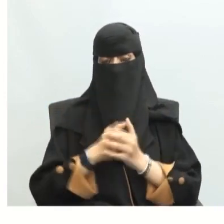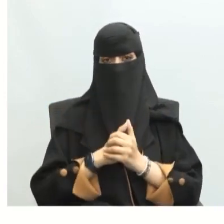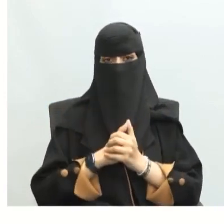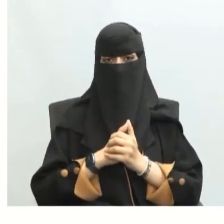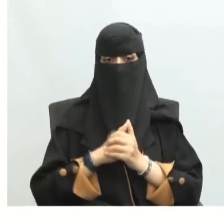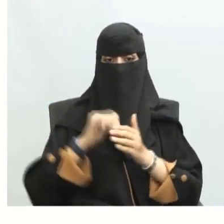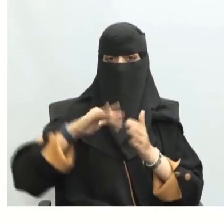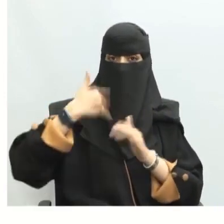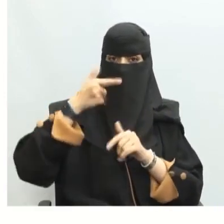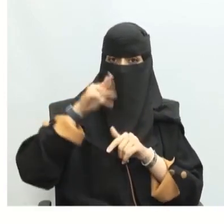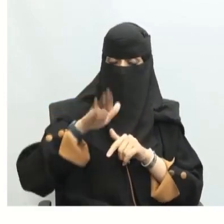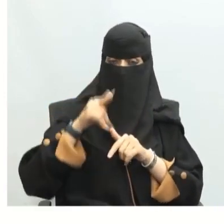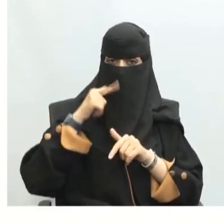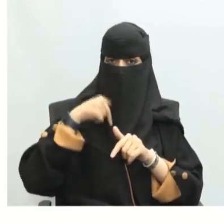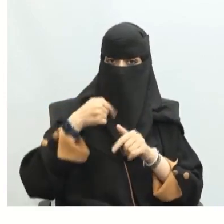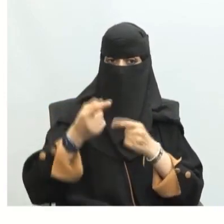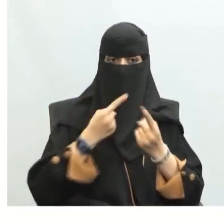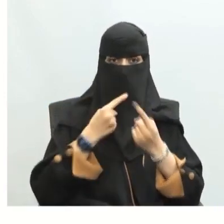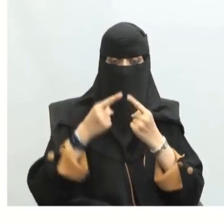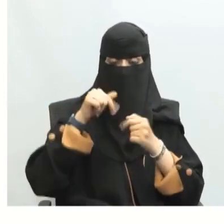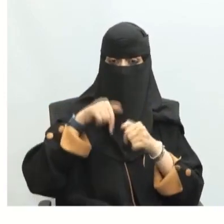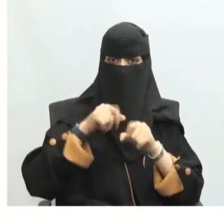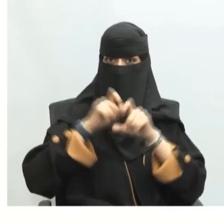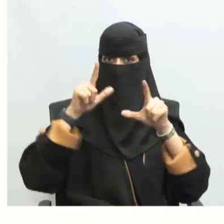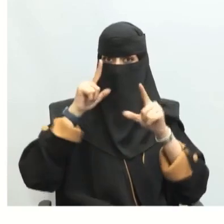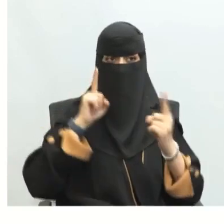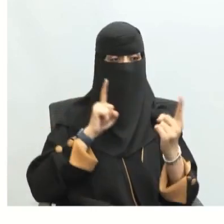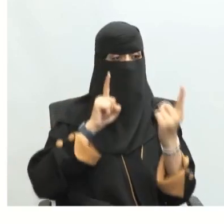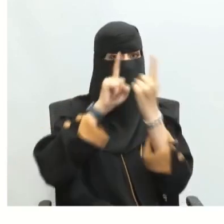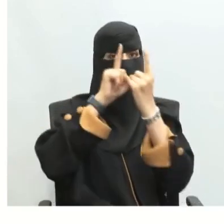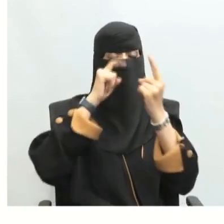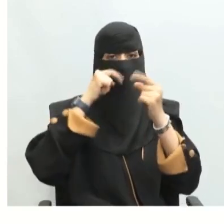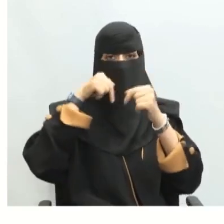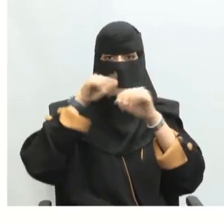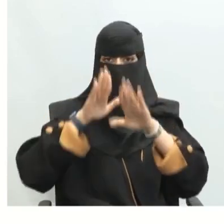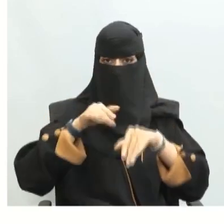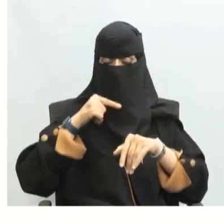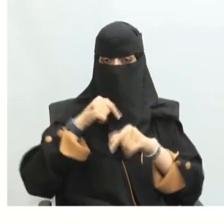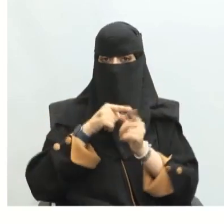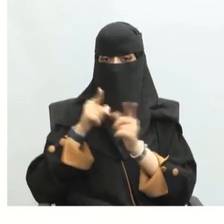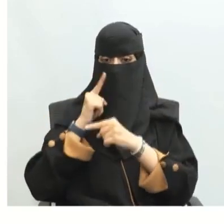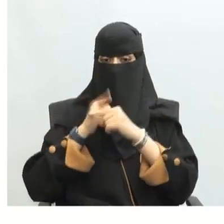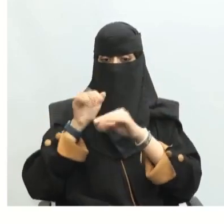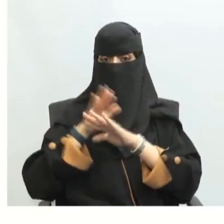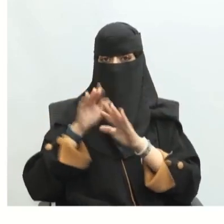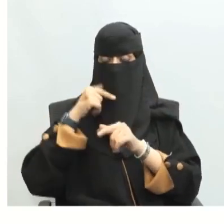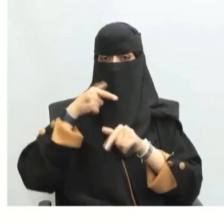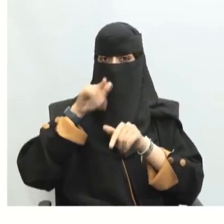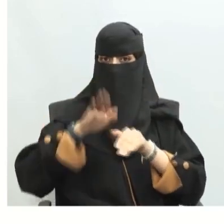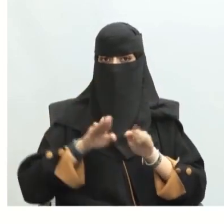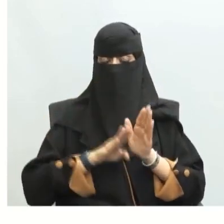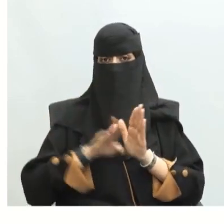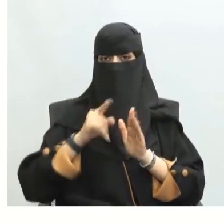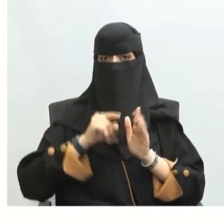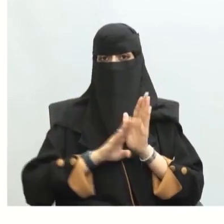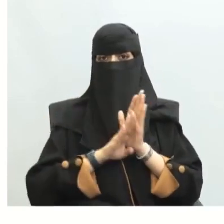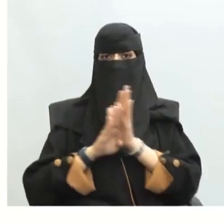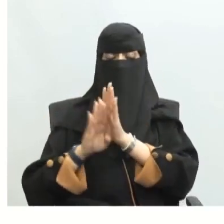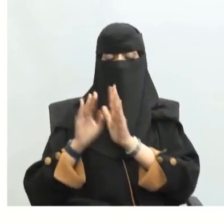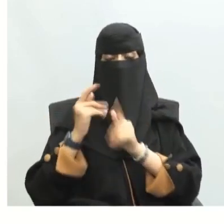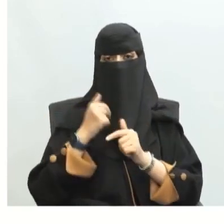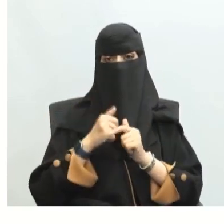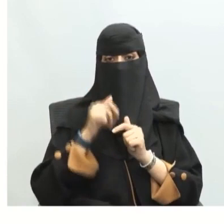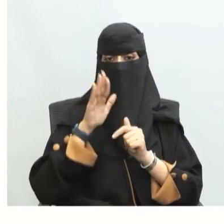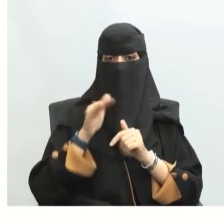فمن خلال الحوار تبرز لدينا المواقف الايجابيه التي بدورنا نعززها وندعمها